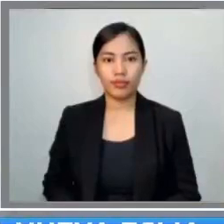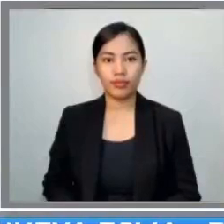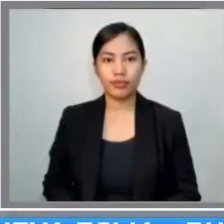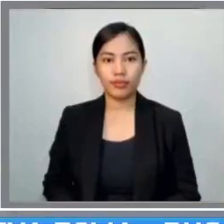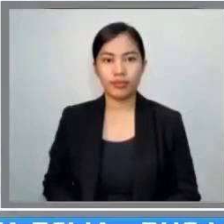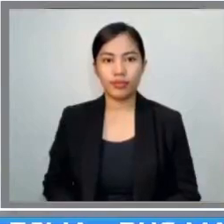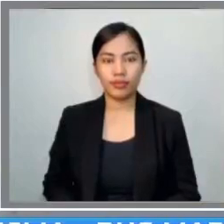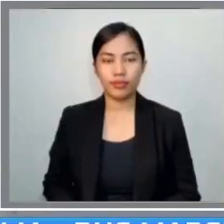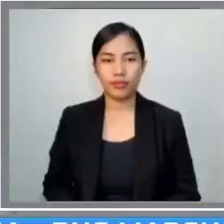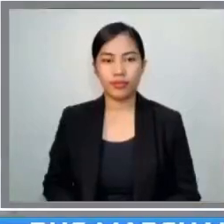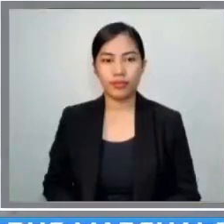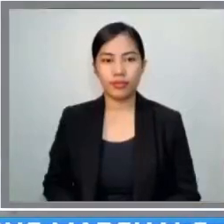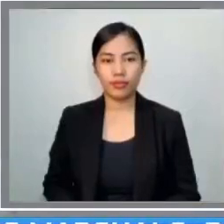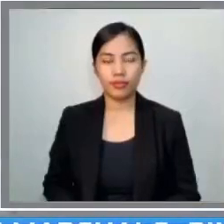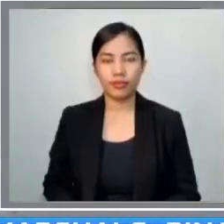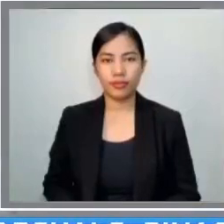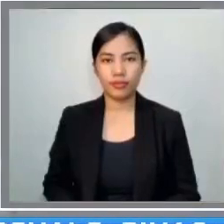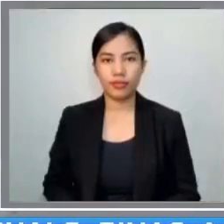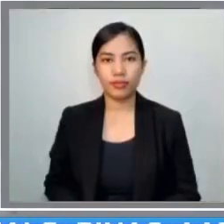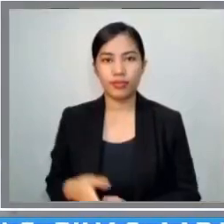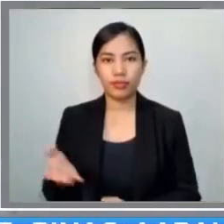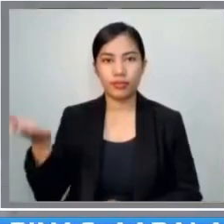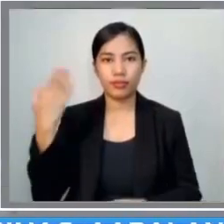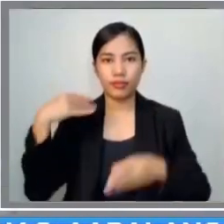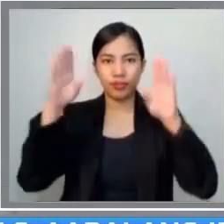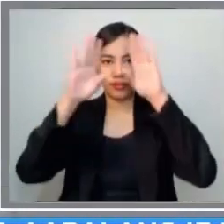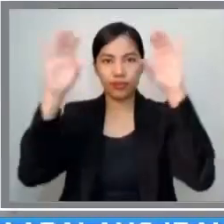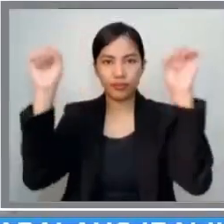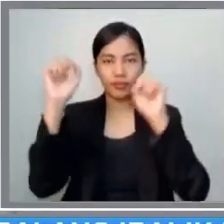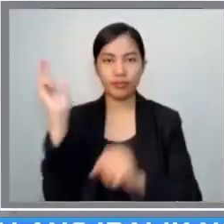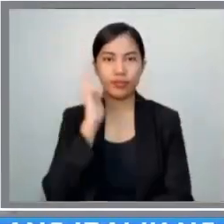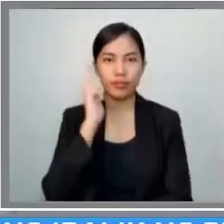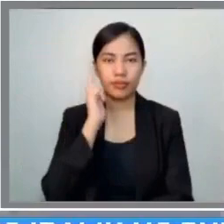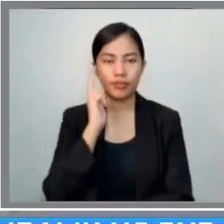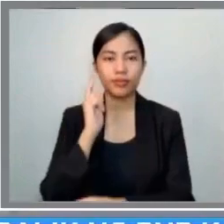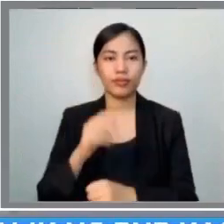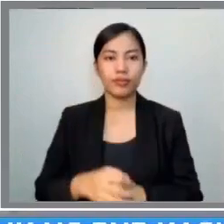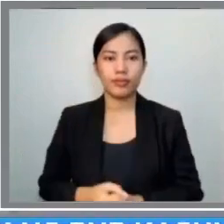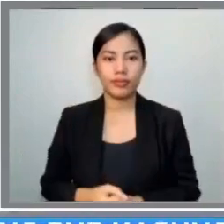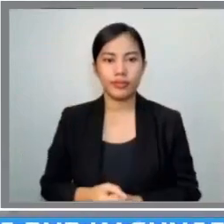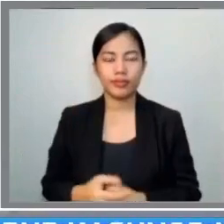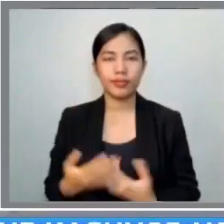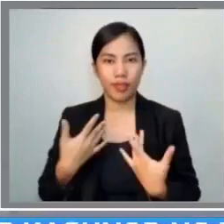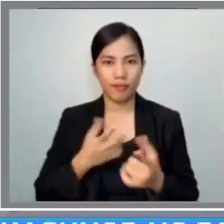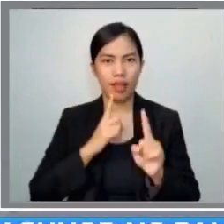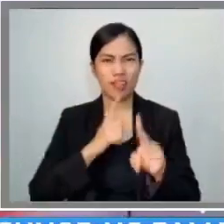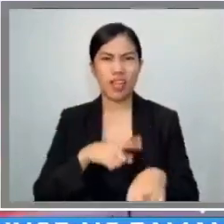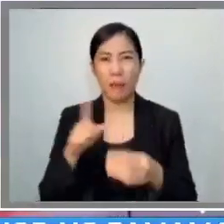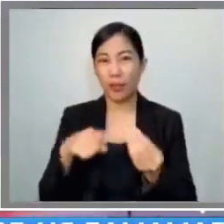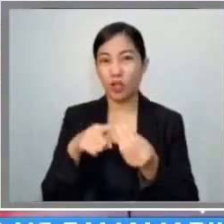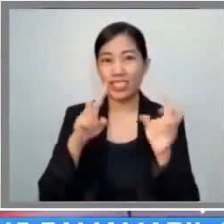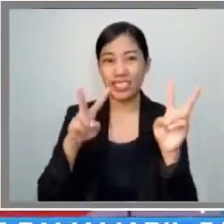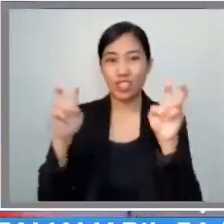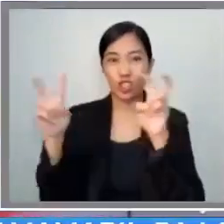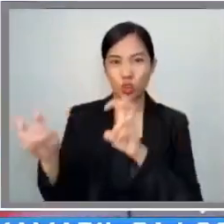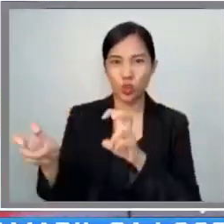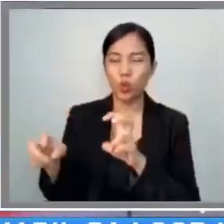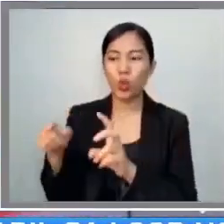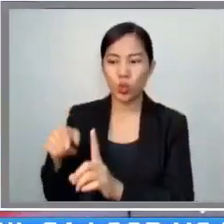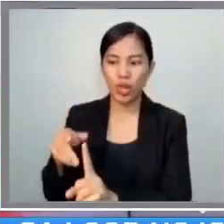May sagot si dating Pangulong Rodrigo Duterte sa pagsupina sa kanya ng Quezon City Prosecutor's Office.